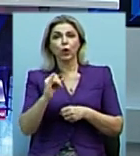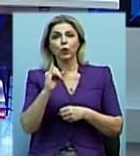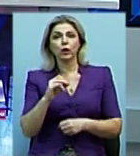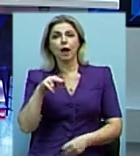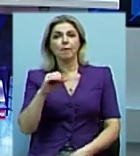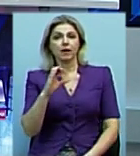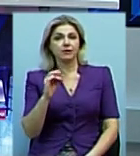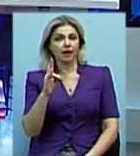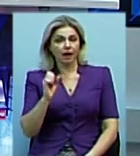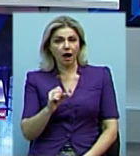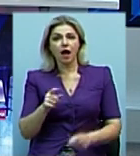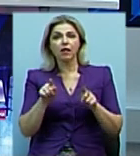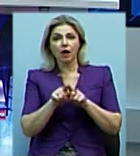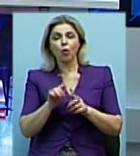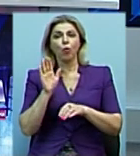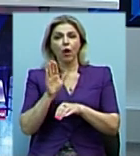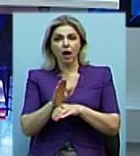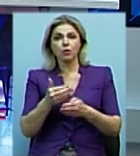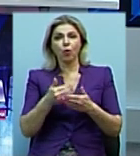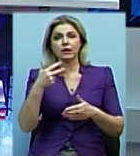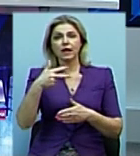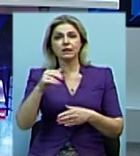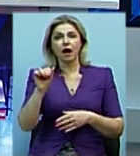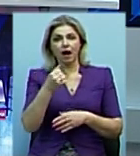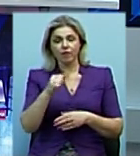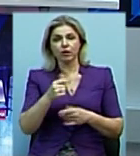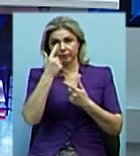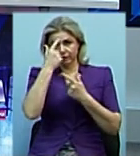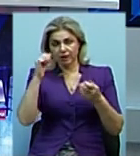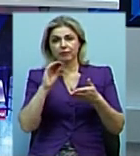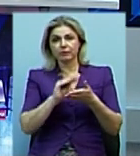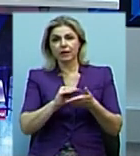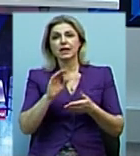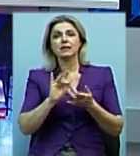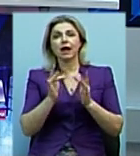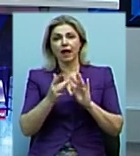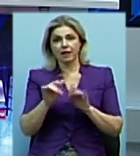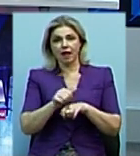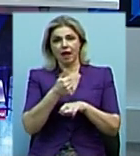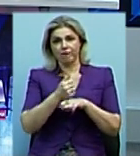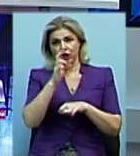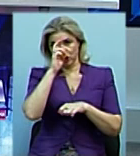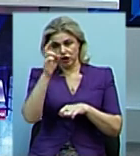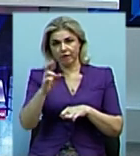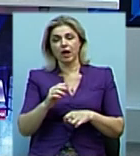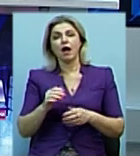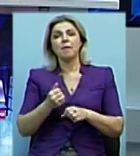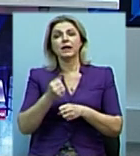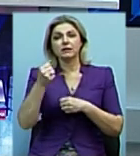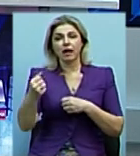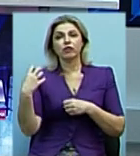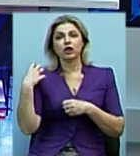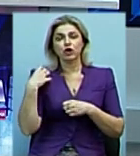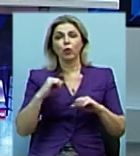Пасіка. Відповідні укази від 30 серпня оприлюднено на сайті глави держави. Призначити Пасіка Юрія Івановича